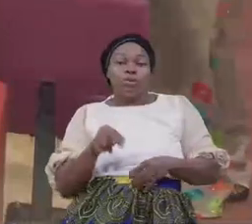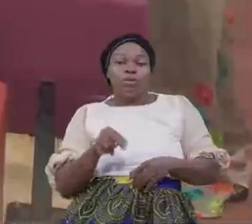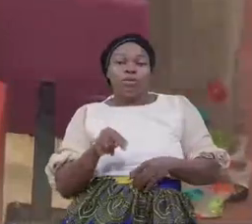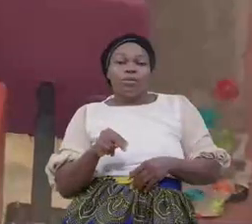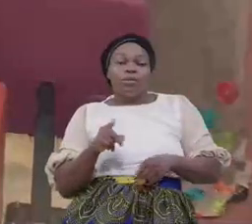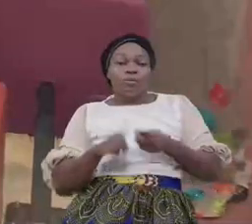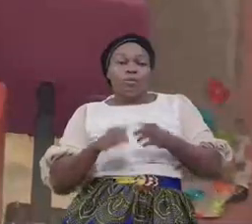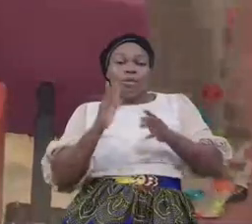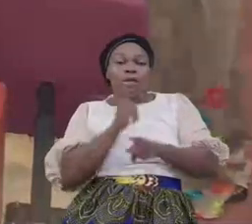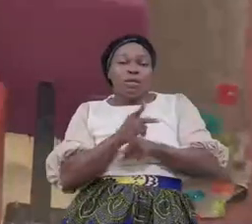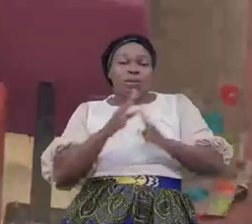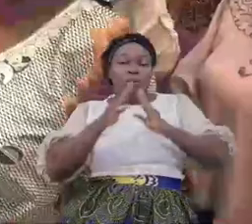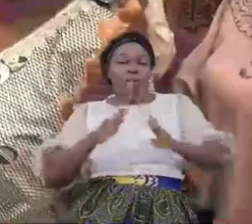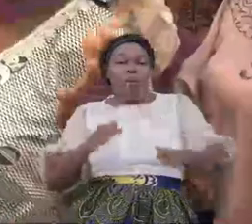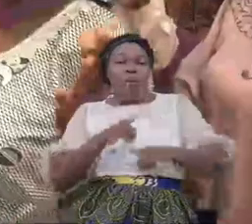Apprêtez-vous à chanter.